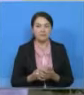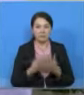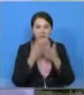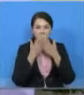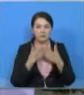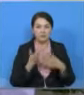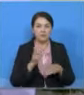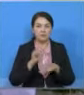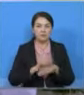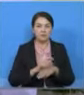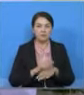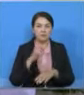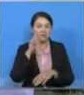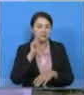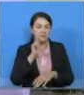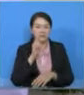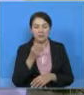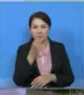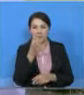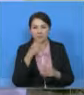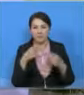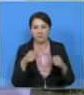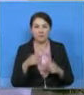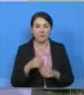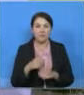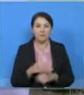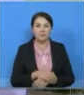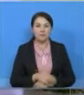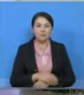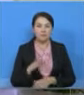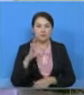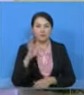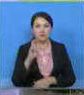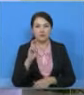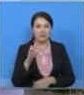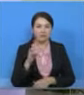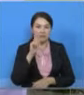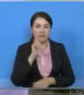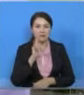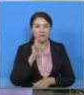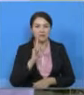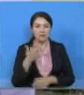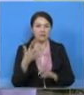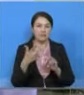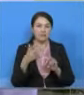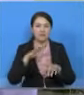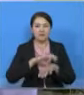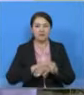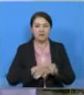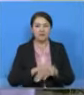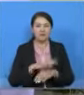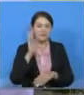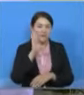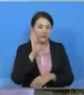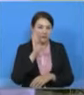употребляют очень сахаросодержащие продукты, соки, такие сладости. И третий фактор – это в